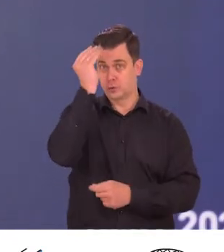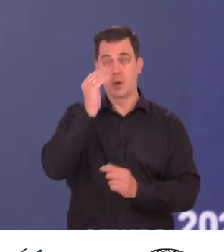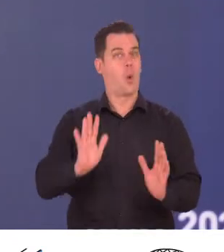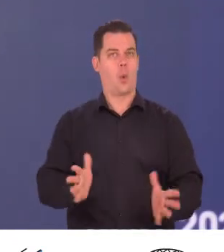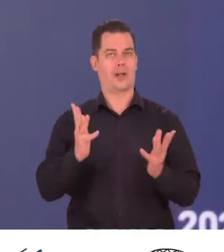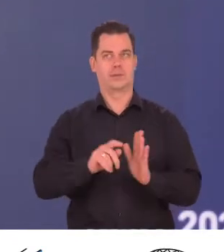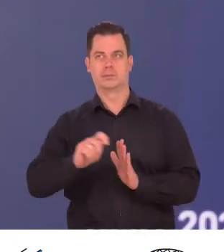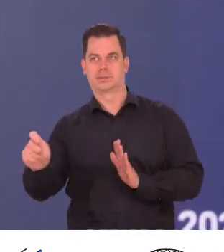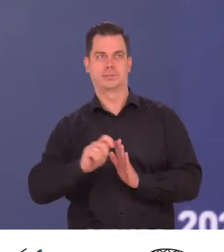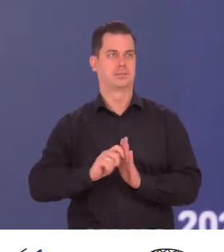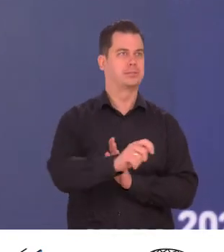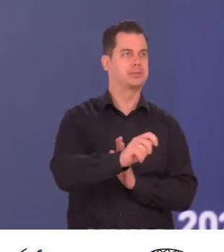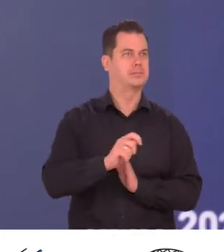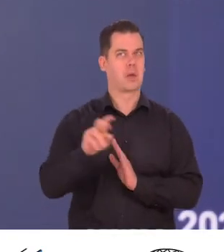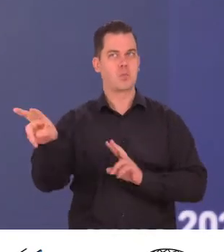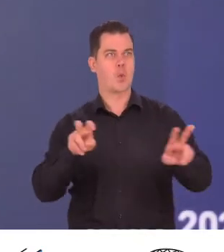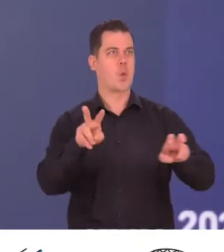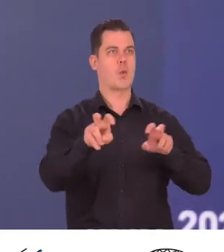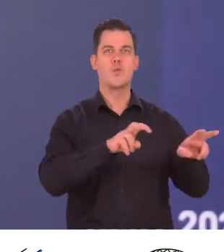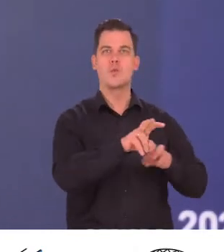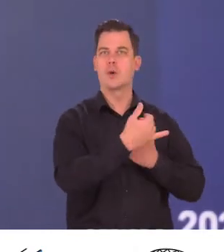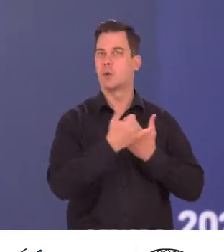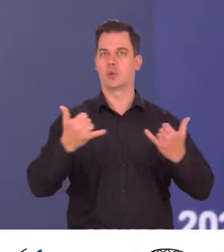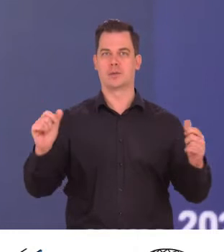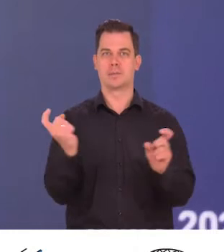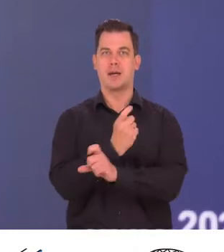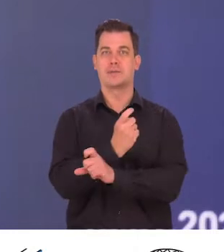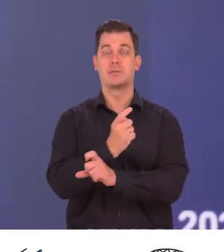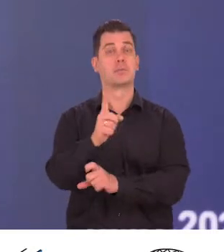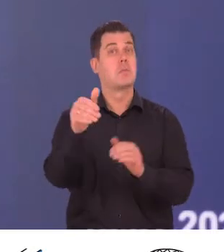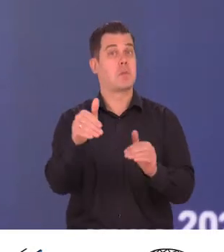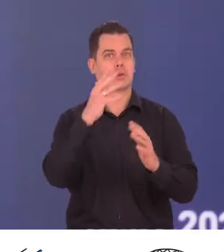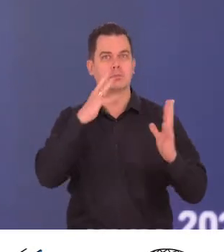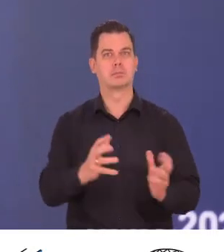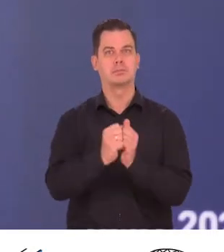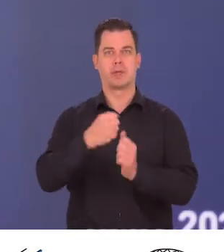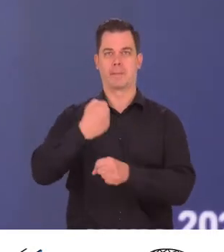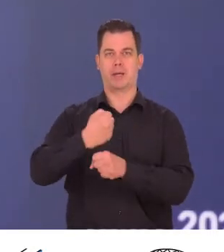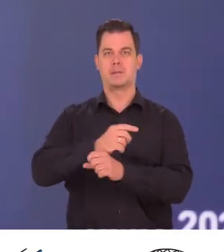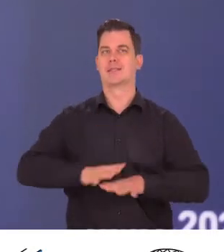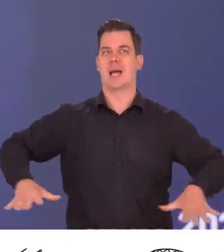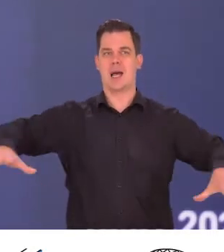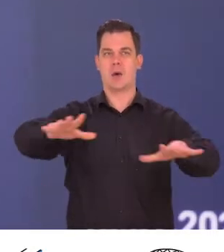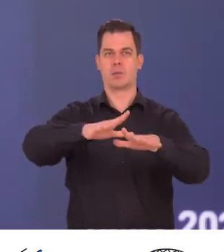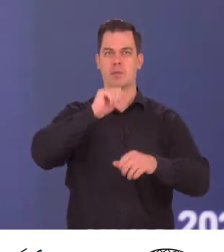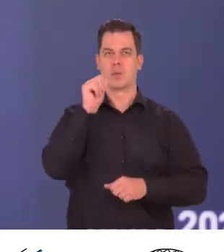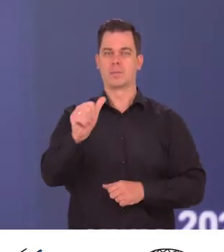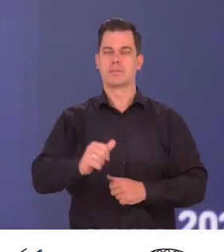się łatwe przemieszczanie się między systemami edukacji w różnych krajach, no i dać im możliwość znalezienia pracy w całej